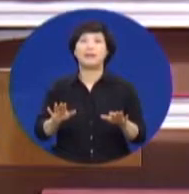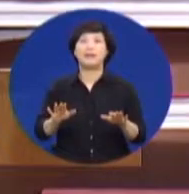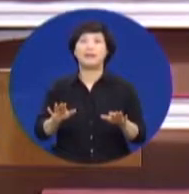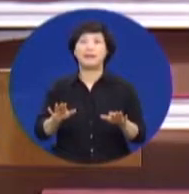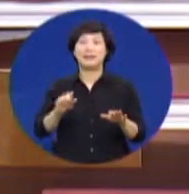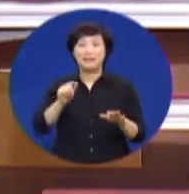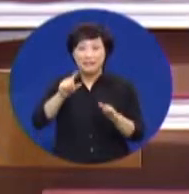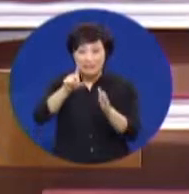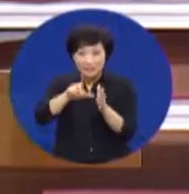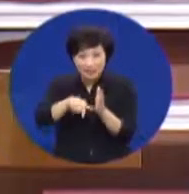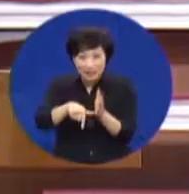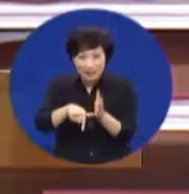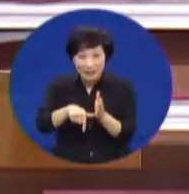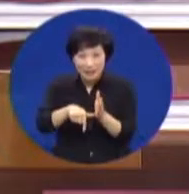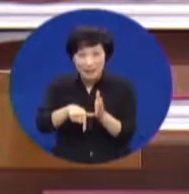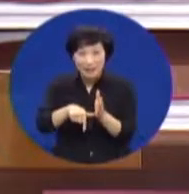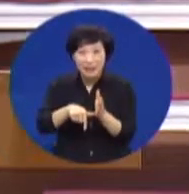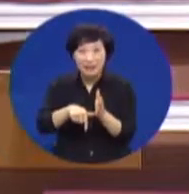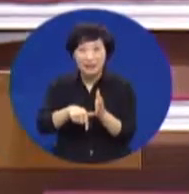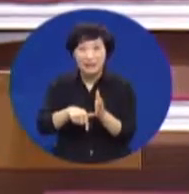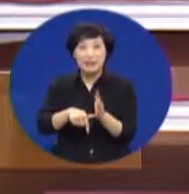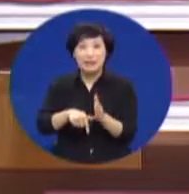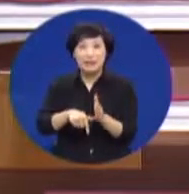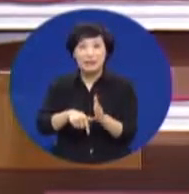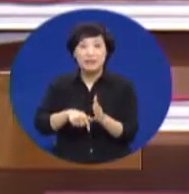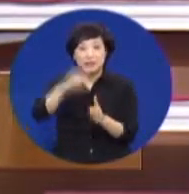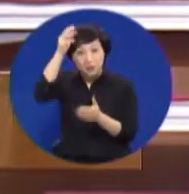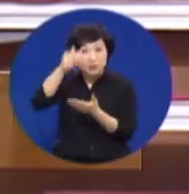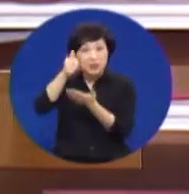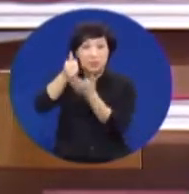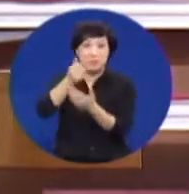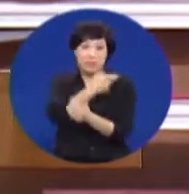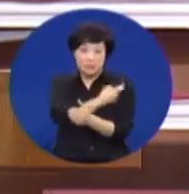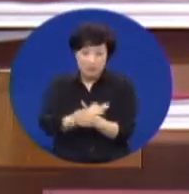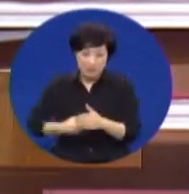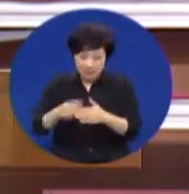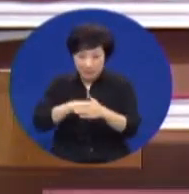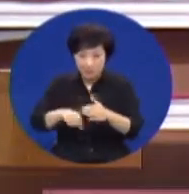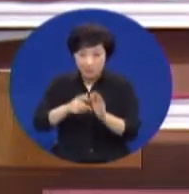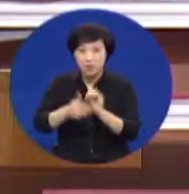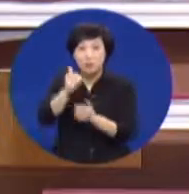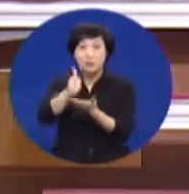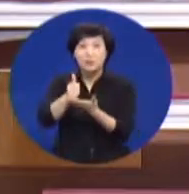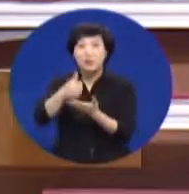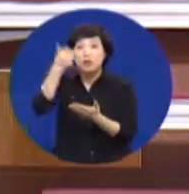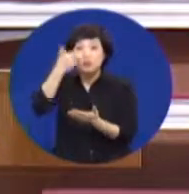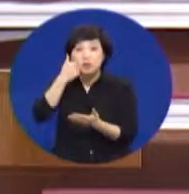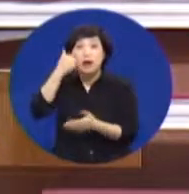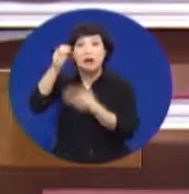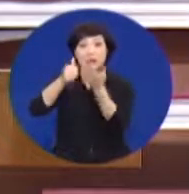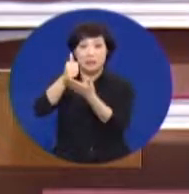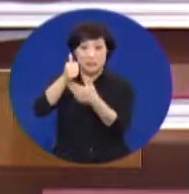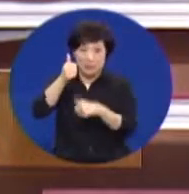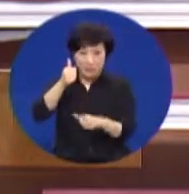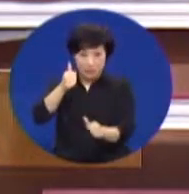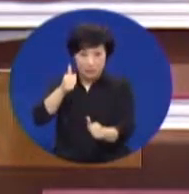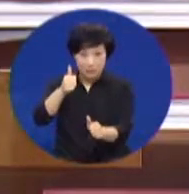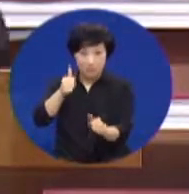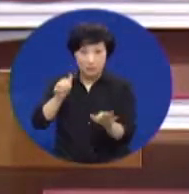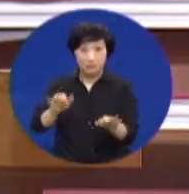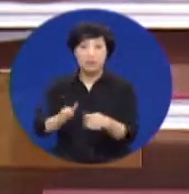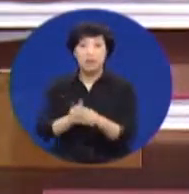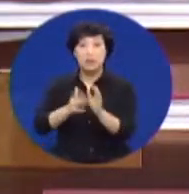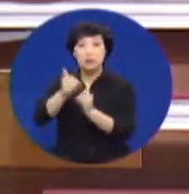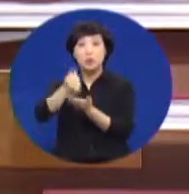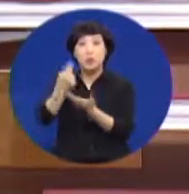그때서 성령이 그들 안에서 예수는 하나님의 아들이요